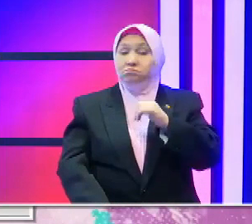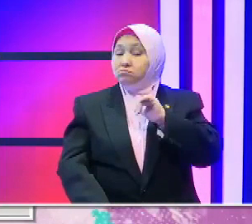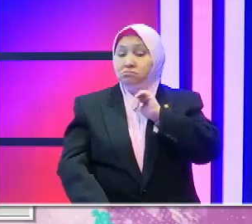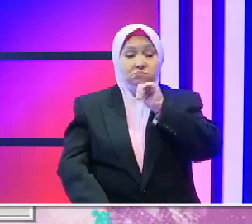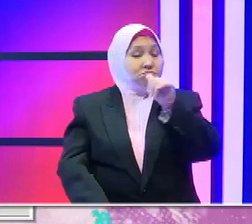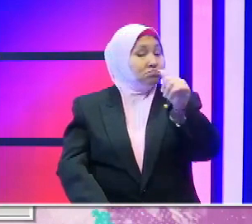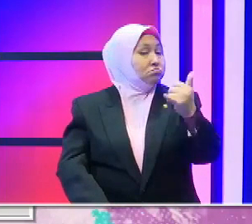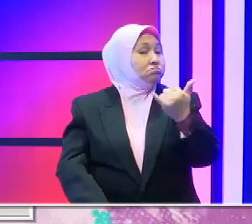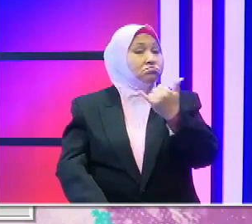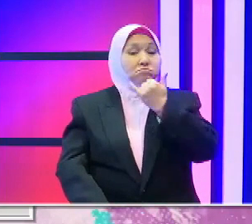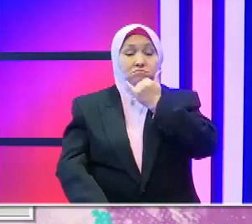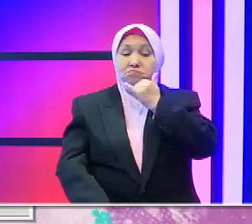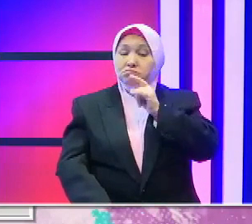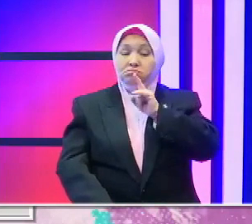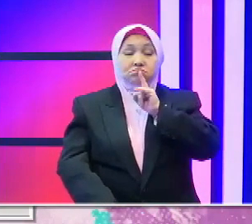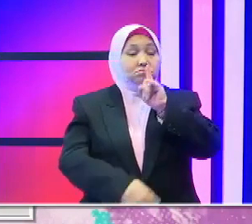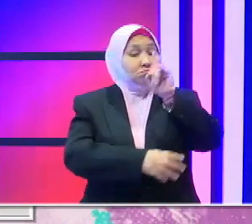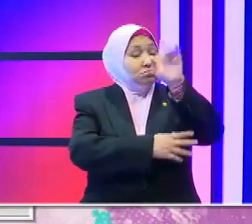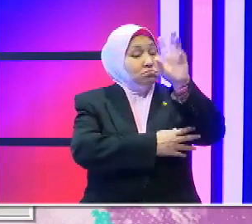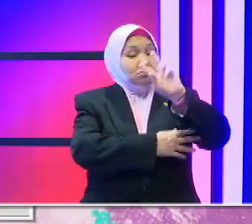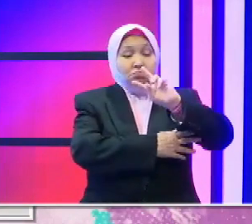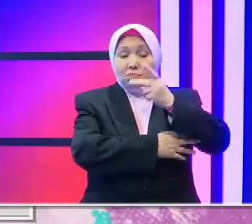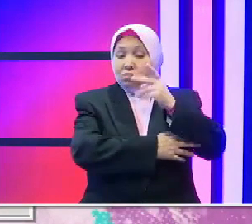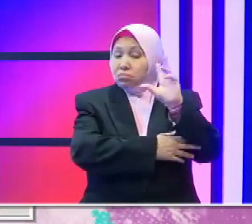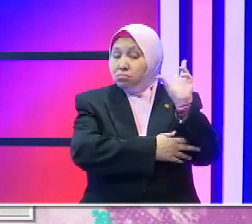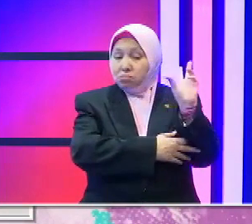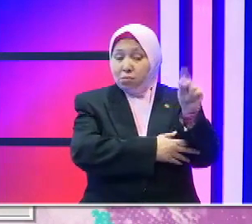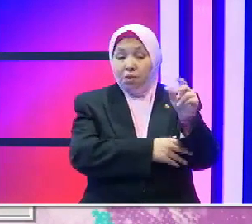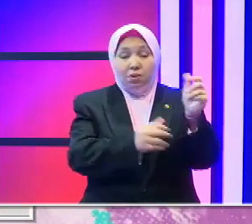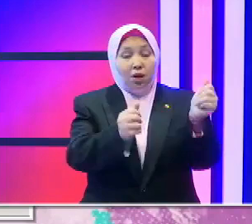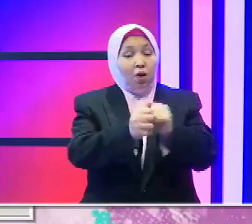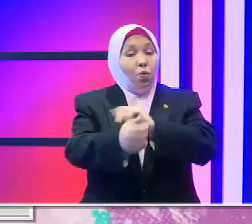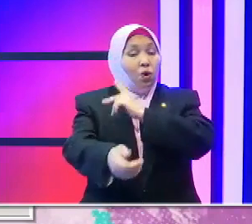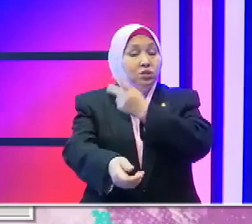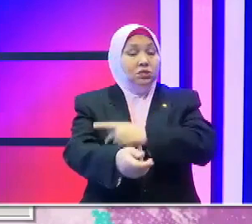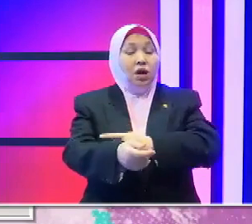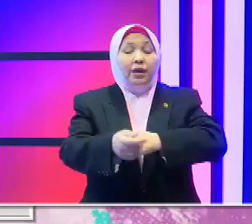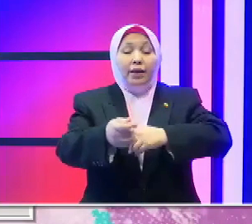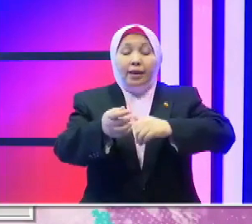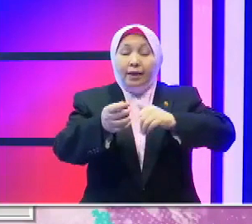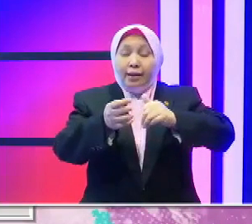أخلفنا موعدك بملكنا